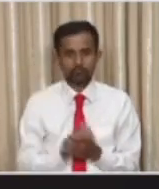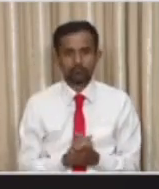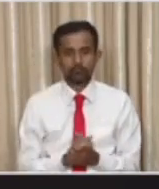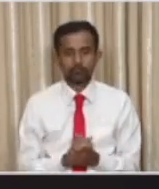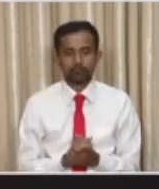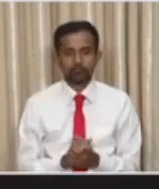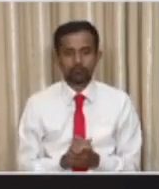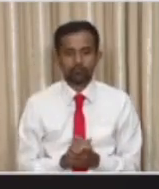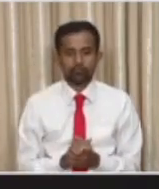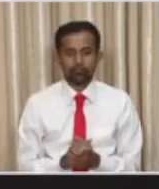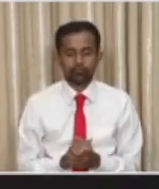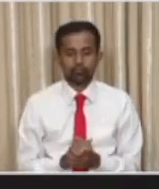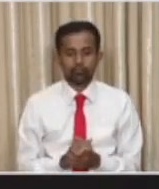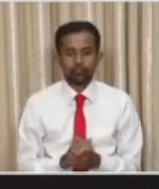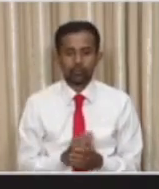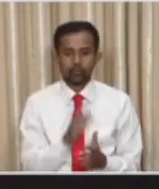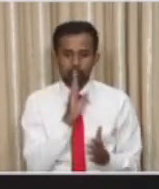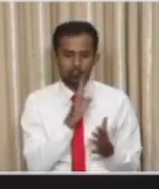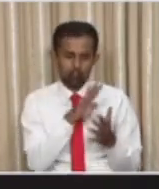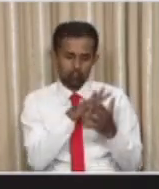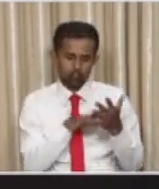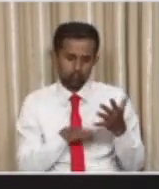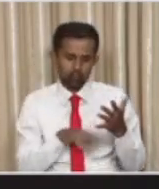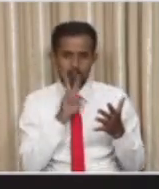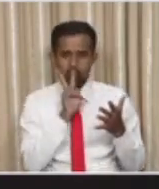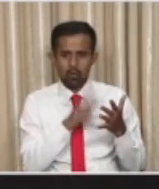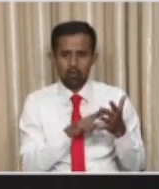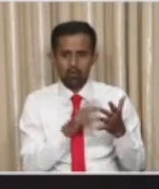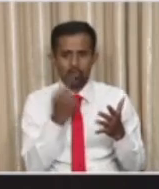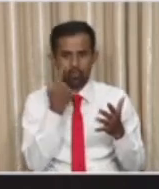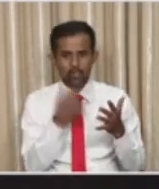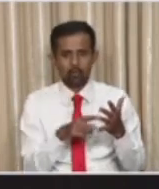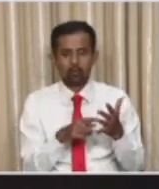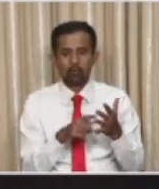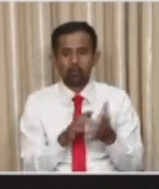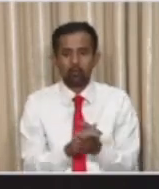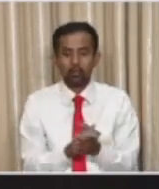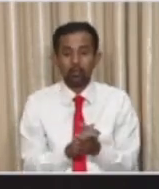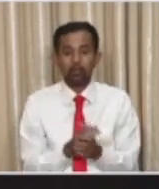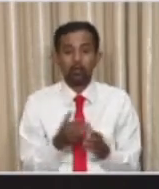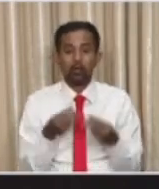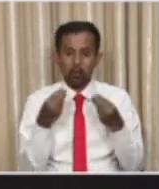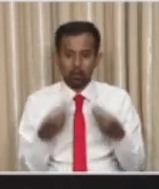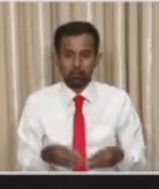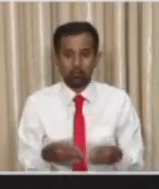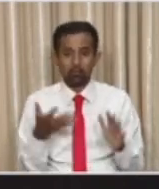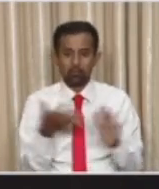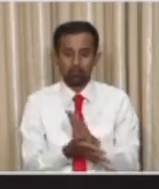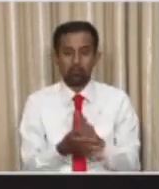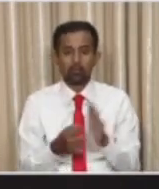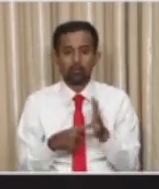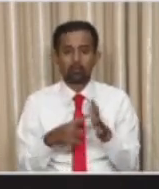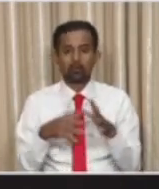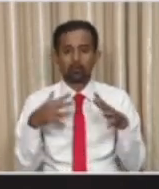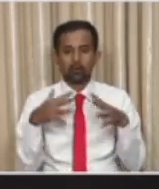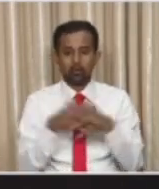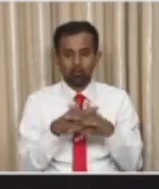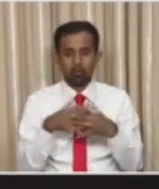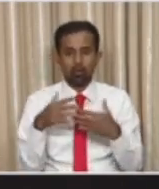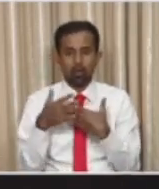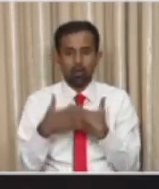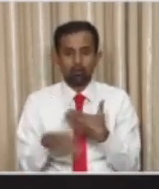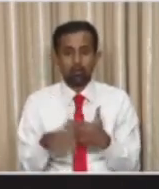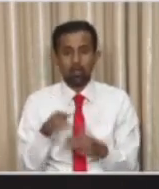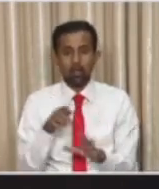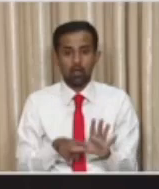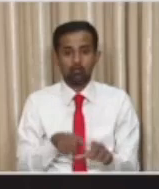සභාපතිතුමනි විශේෂයෙන්ම අපි මේ කෙටුම්පත බලනකොට අපි දැක්කා මේ ක්‍රිමිනල් ලෝ පිළිබඳව අත්දැකීම් අවුරුදු